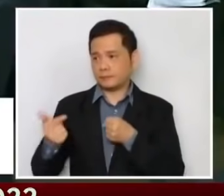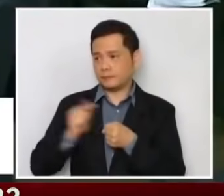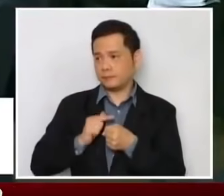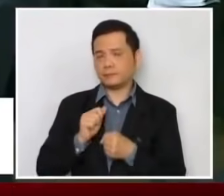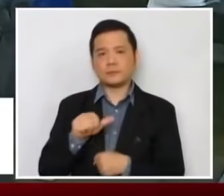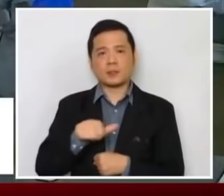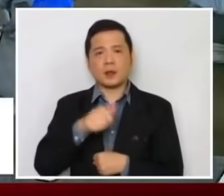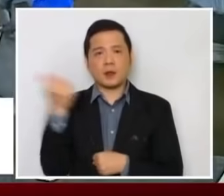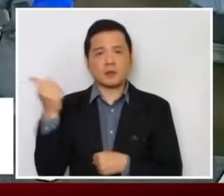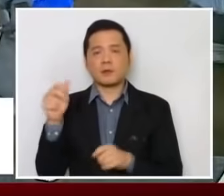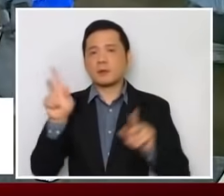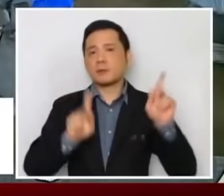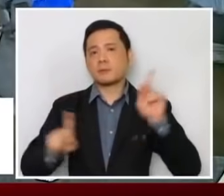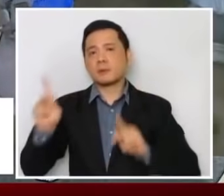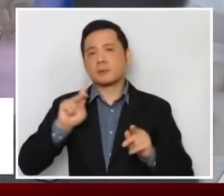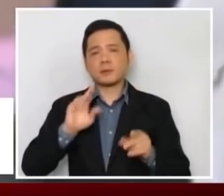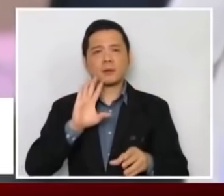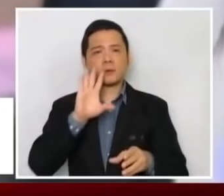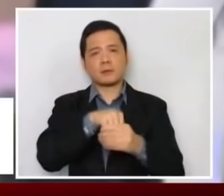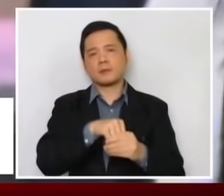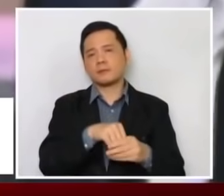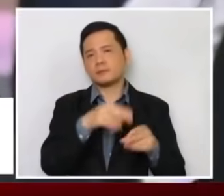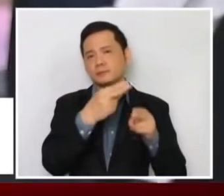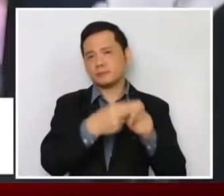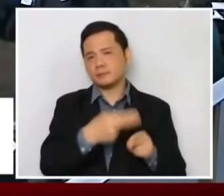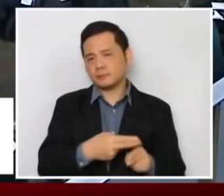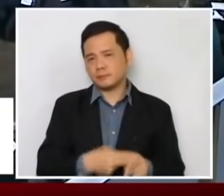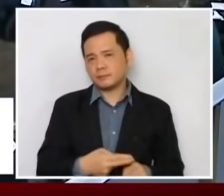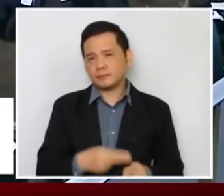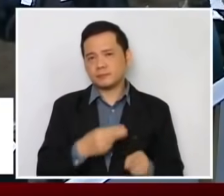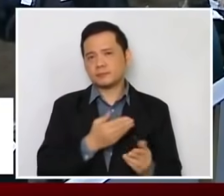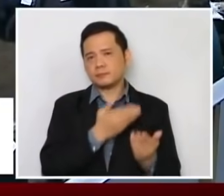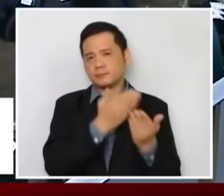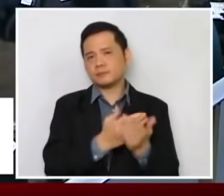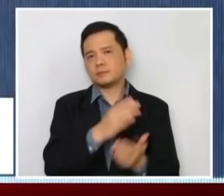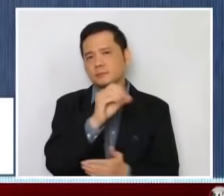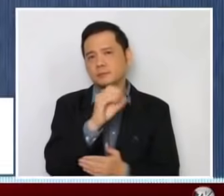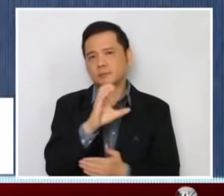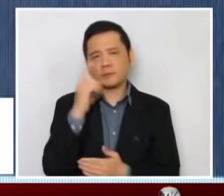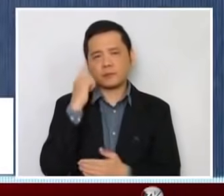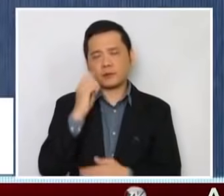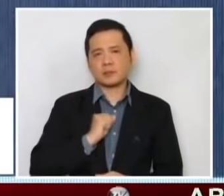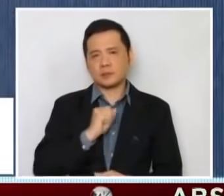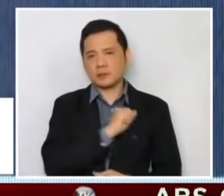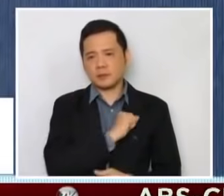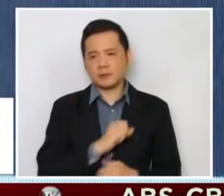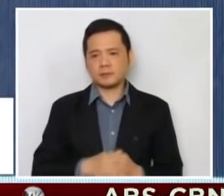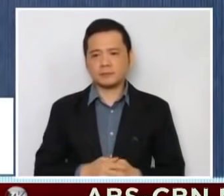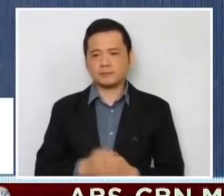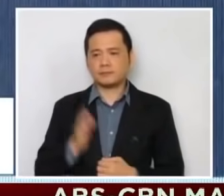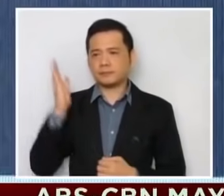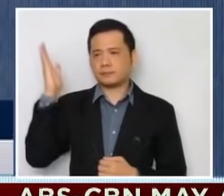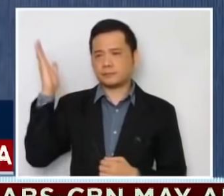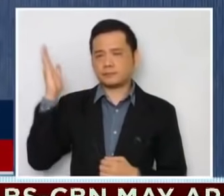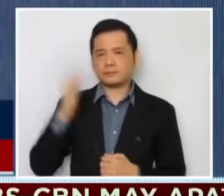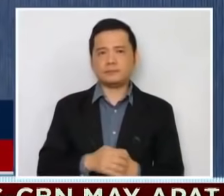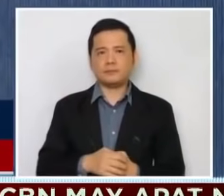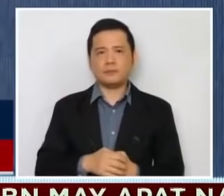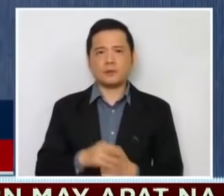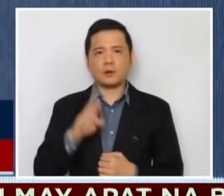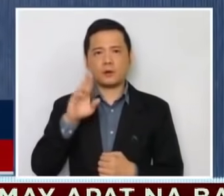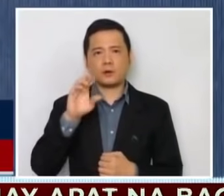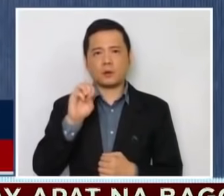naman na sawa na sa Anilay Trapo ang kakandidatong senador. I am Rowena